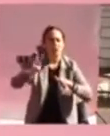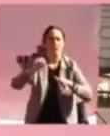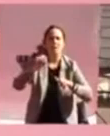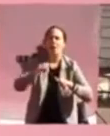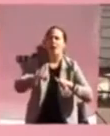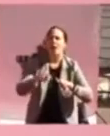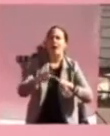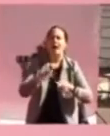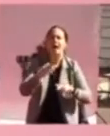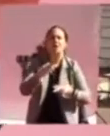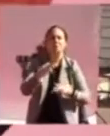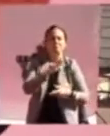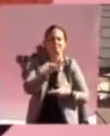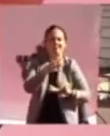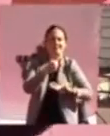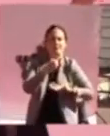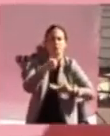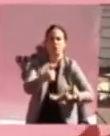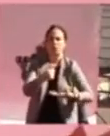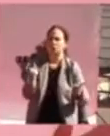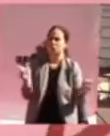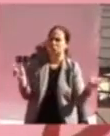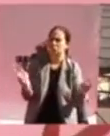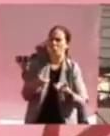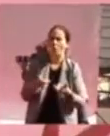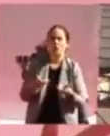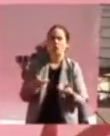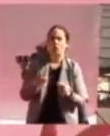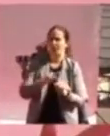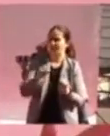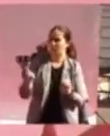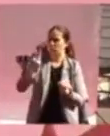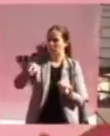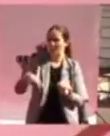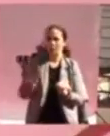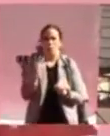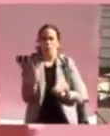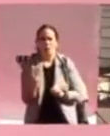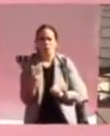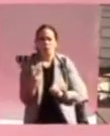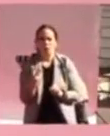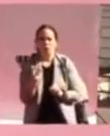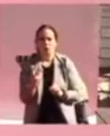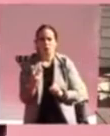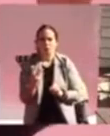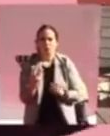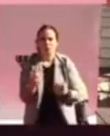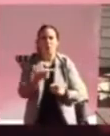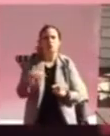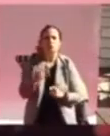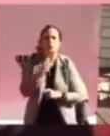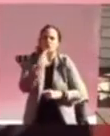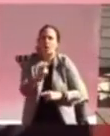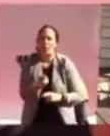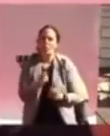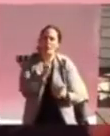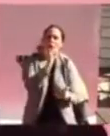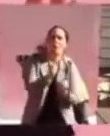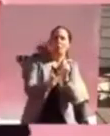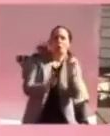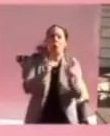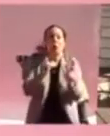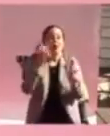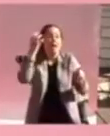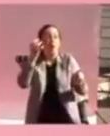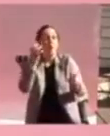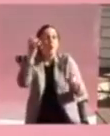investiti nel 2004 meno 1,4 per cento cioè noi da una parte diciamo gli eroi però